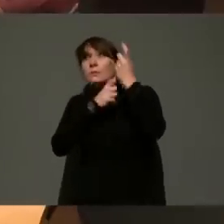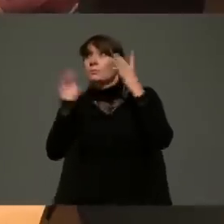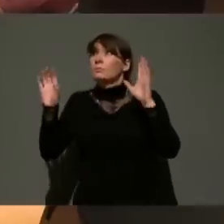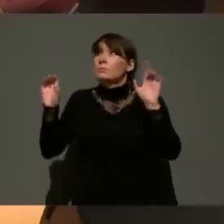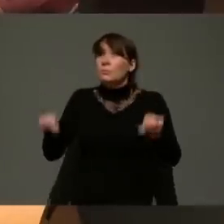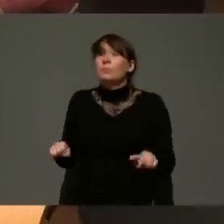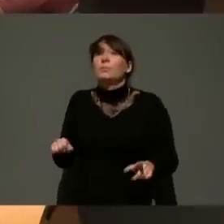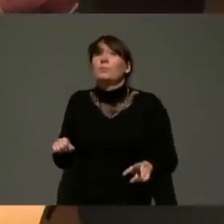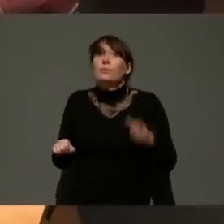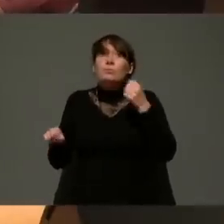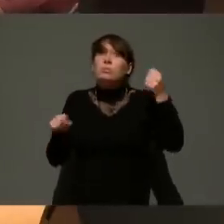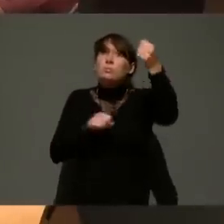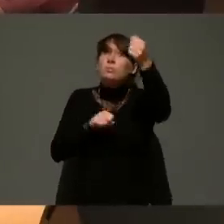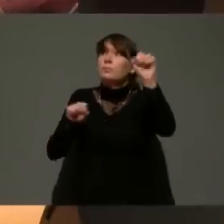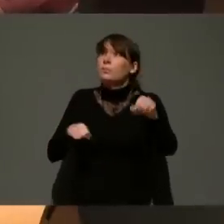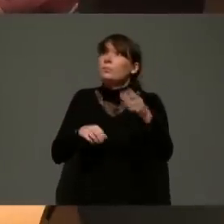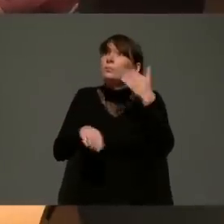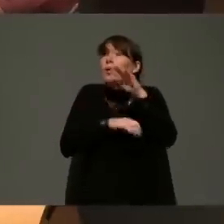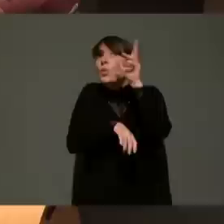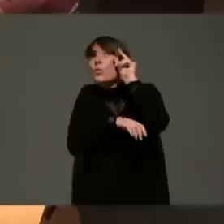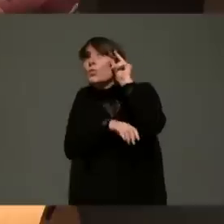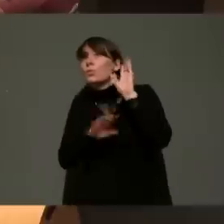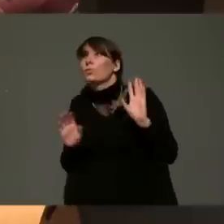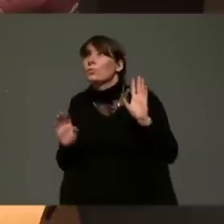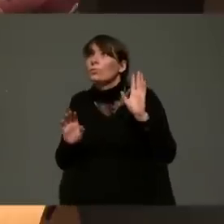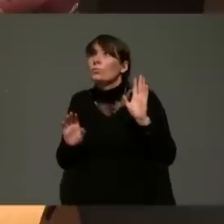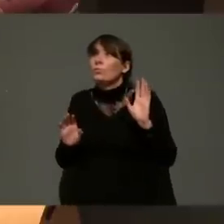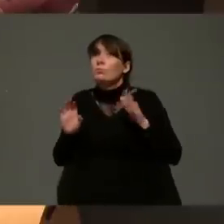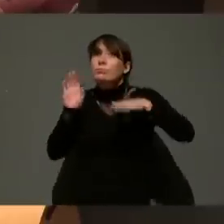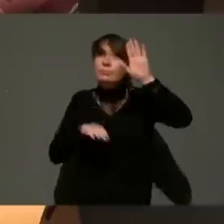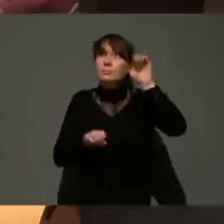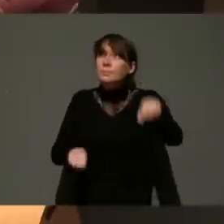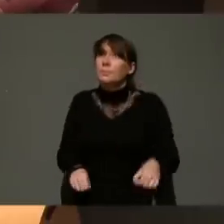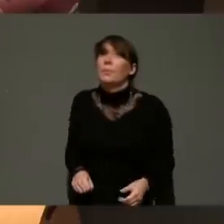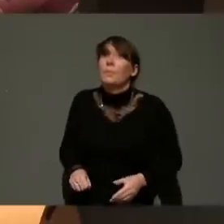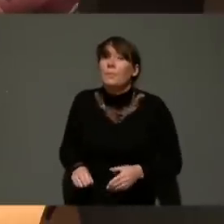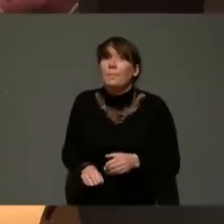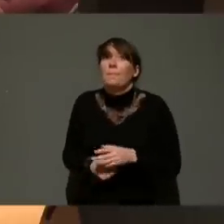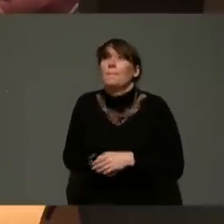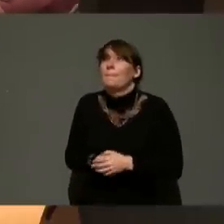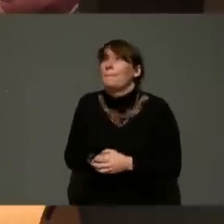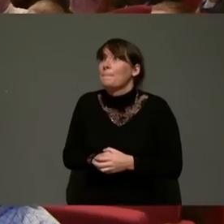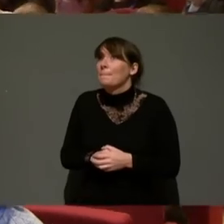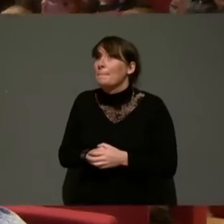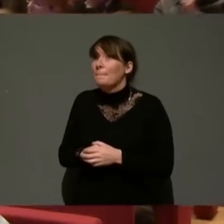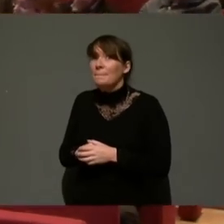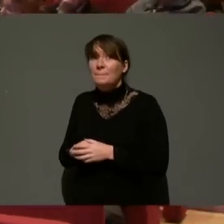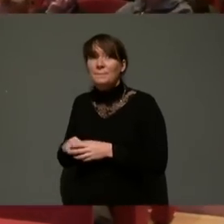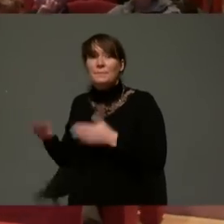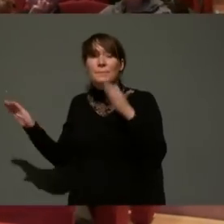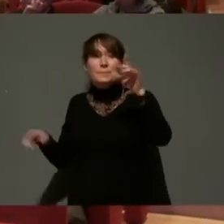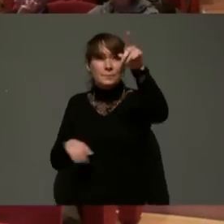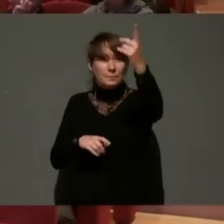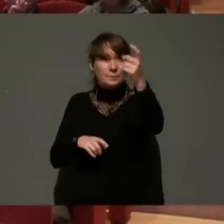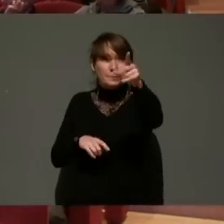soir pour vous passer un micro, mais on entend assez bien, donc vous n'hésitez pas à lever le bras et je vous donnerai la parole. Est-ce qu'il y a une autre question?